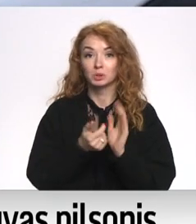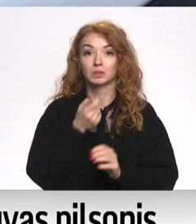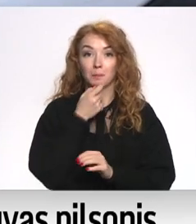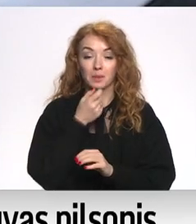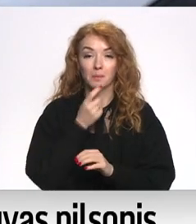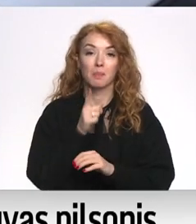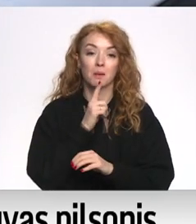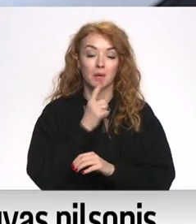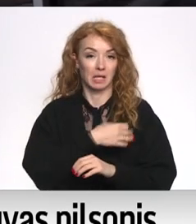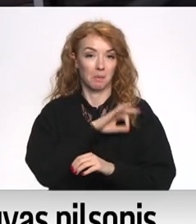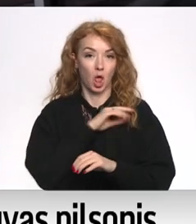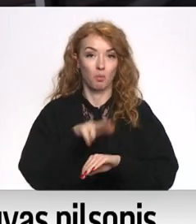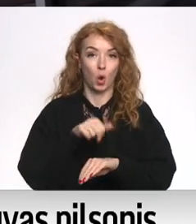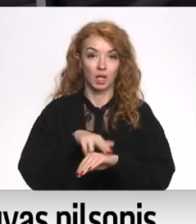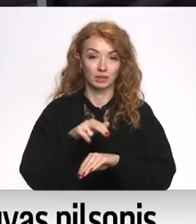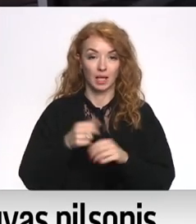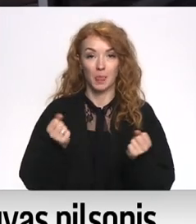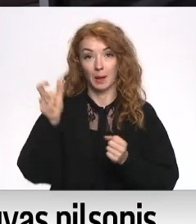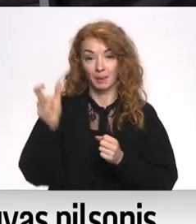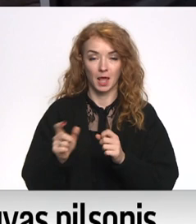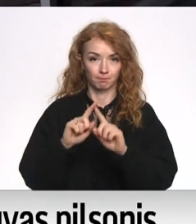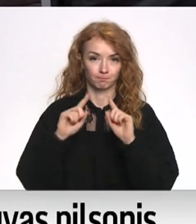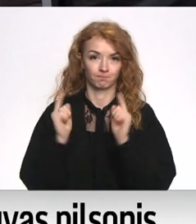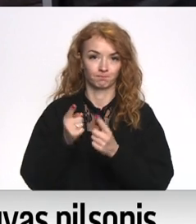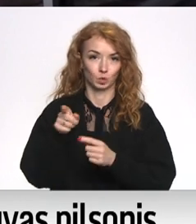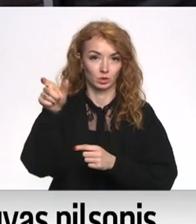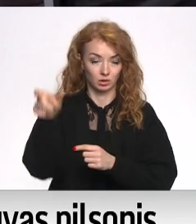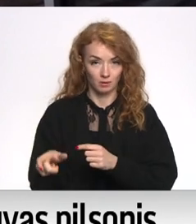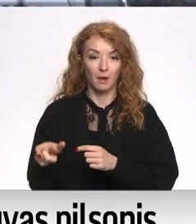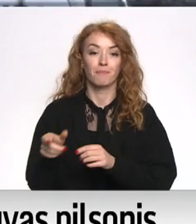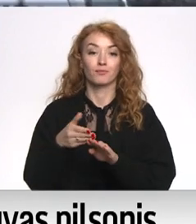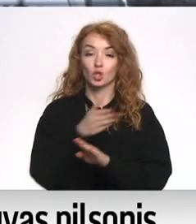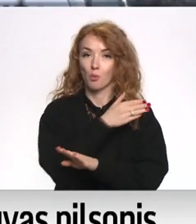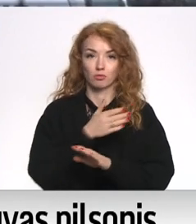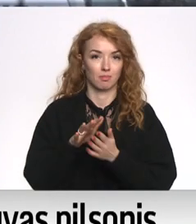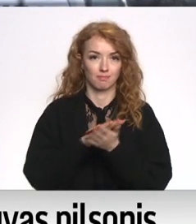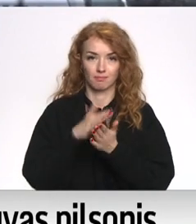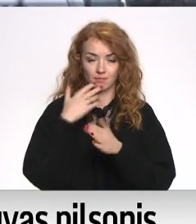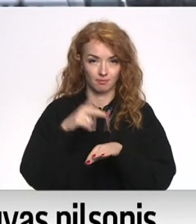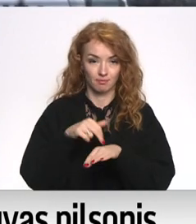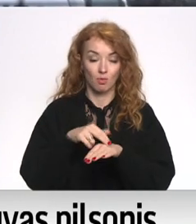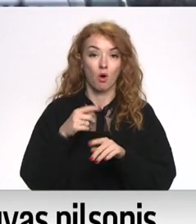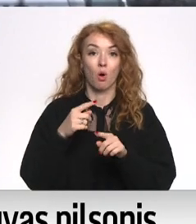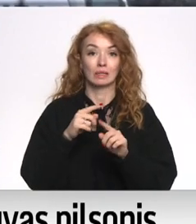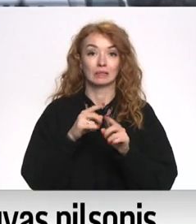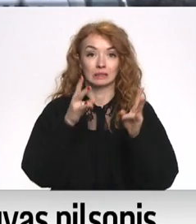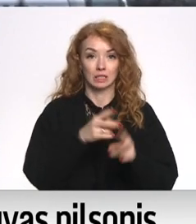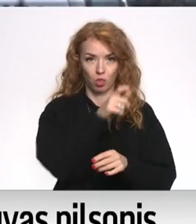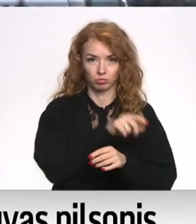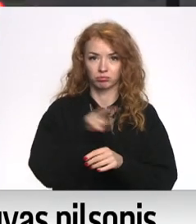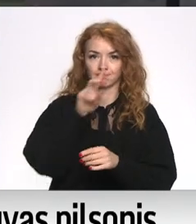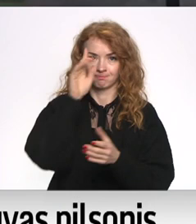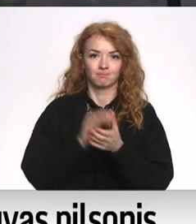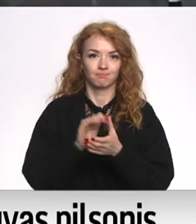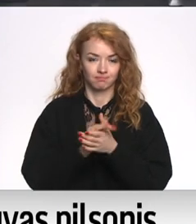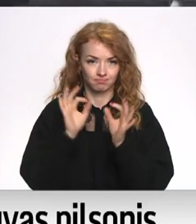septembrī Liepājas krimināla policijas darbinieki aizturēja aizdomās turamo, kurš iepriekš nav sodīts. Cietusī aizturēto esot atpazinus